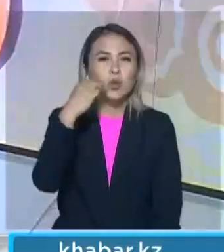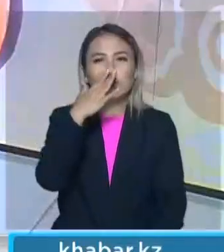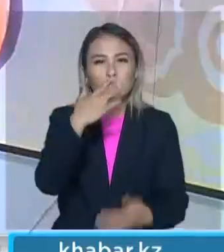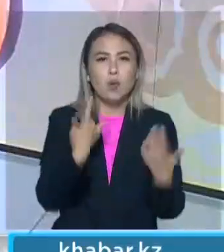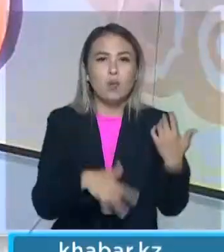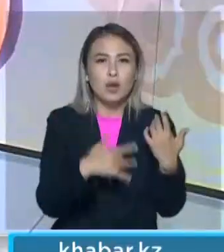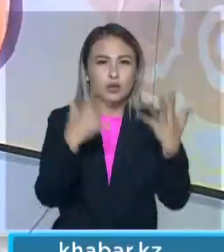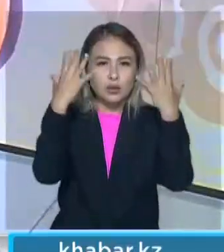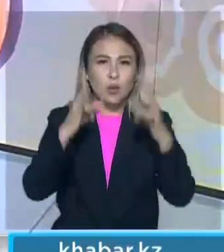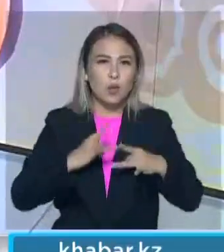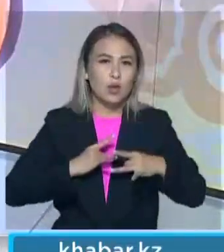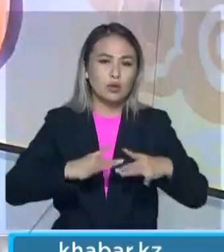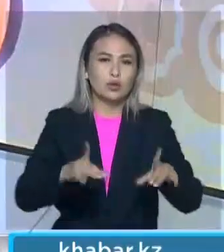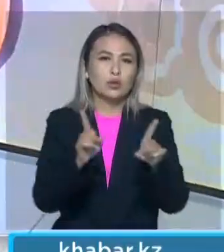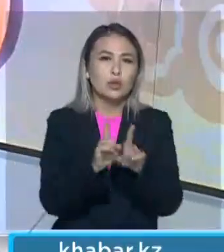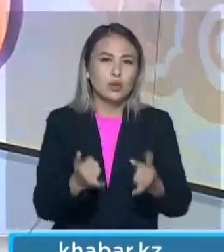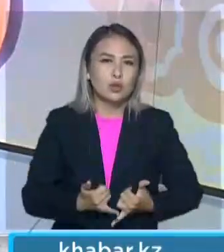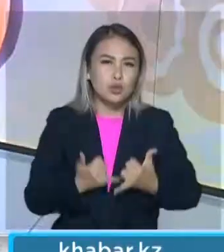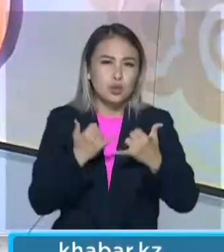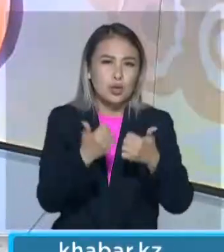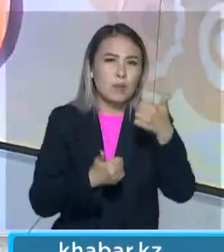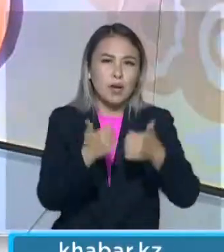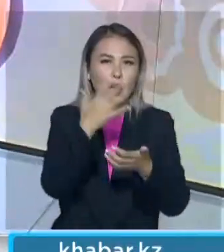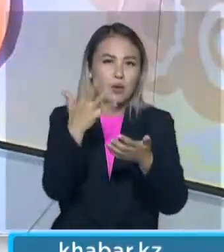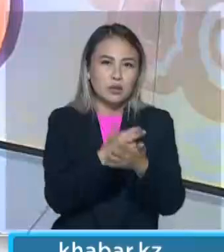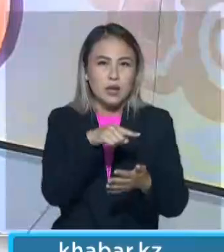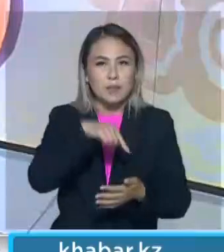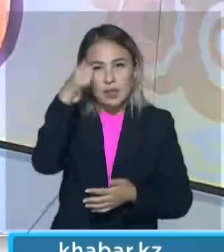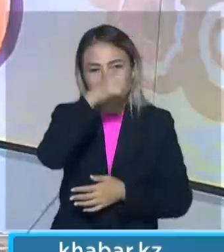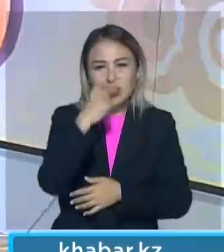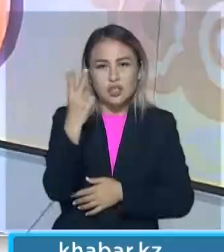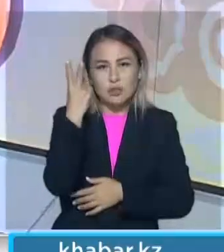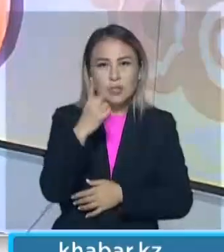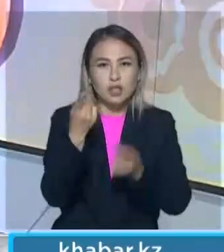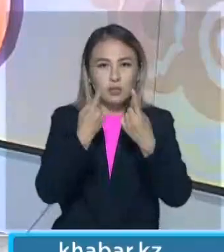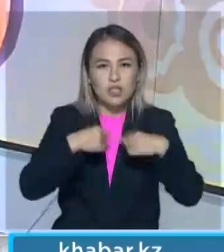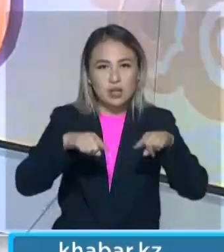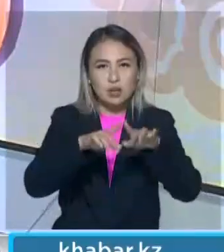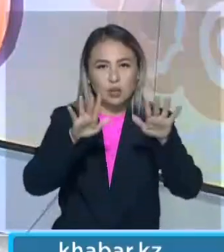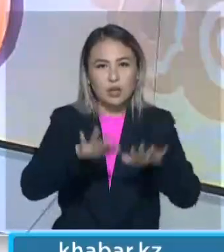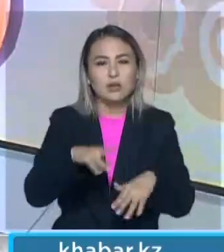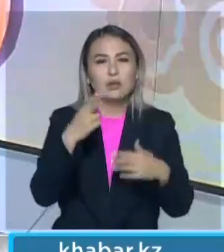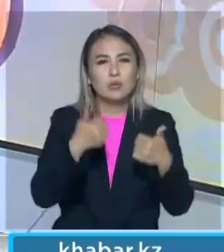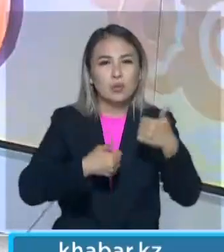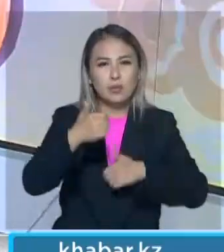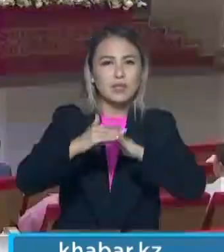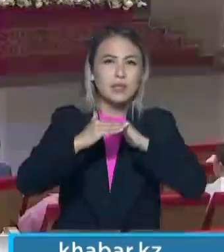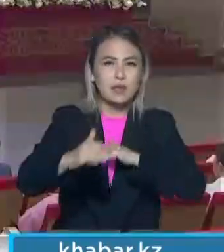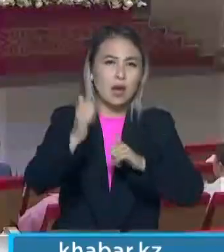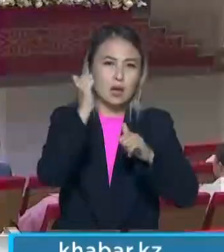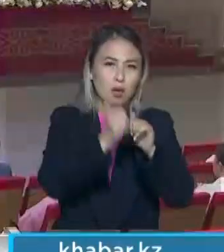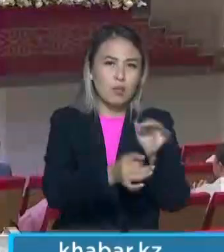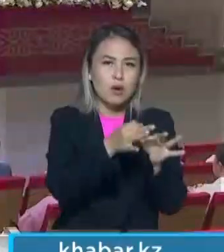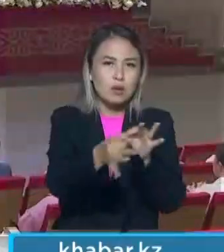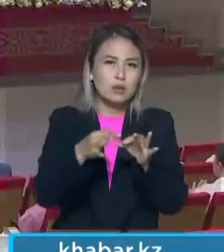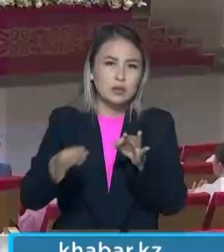Түркістанда ұлттық домбыра күніне орай күй құдіретті күйшілер байқау өтіп жатыр. Биыл екінші мәрте ұйымдастырылып отырған додаға еліміздің